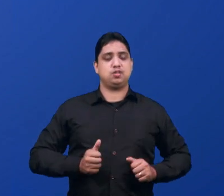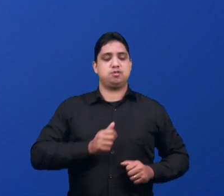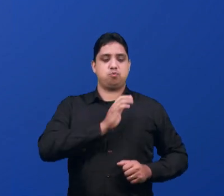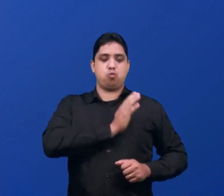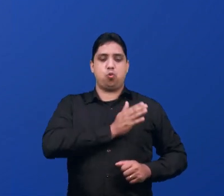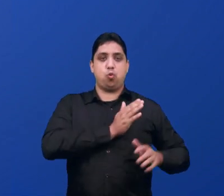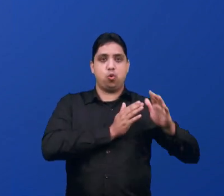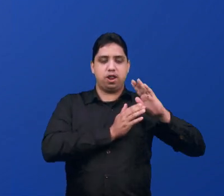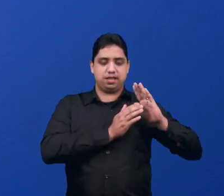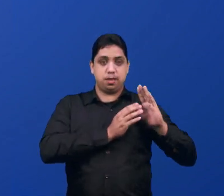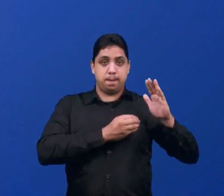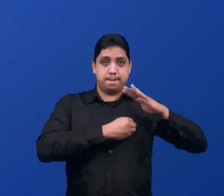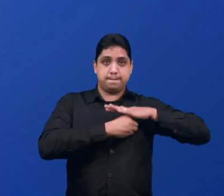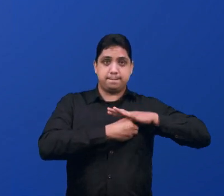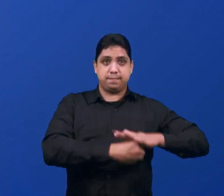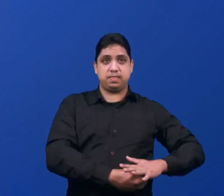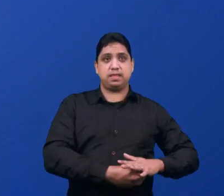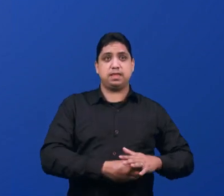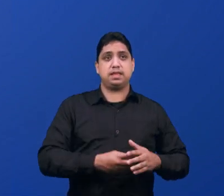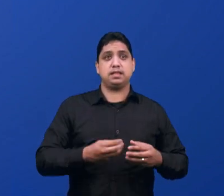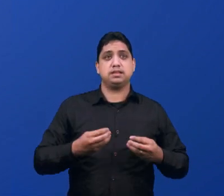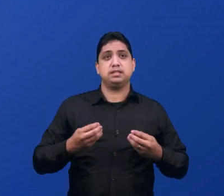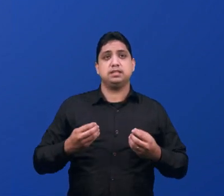nettoyer notre cœur